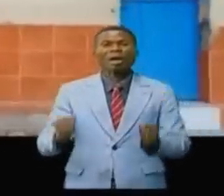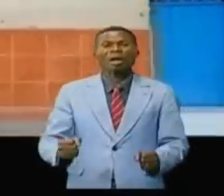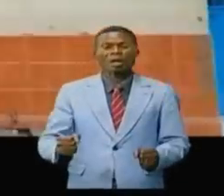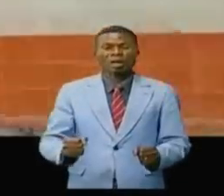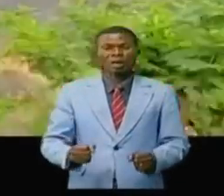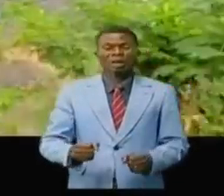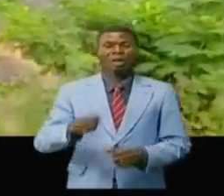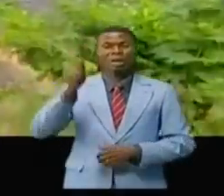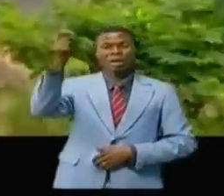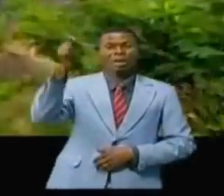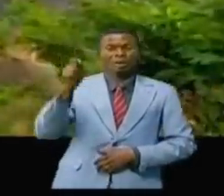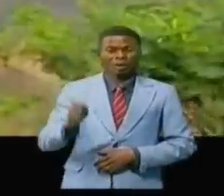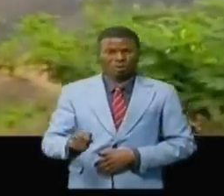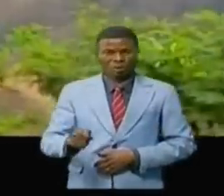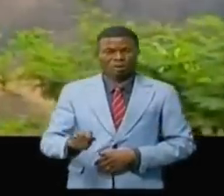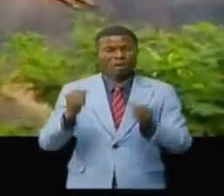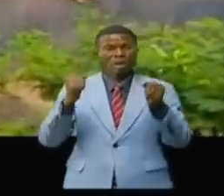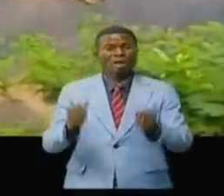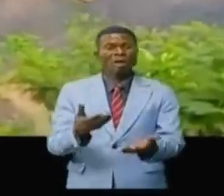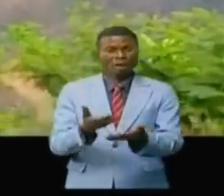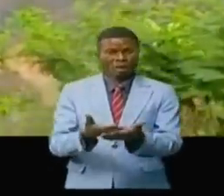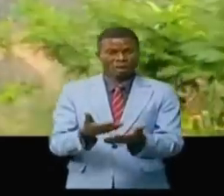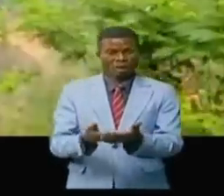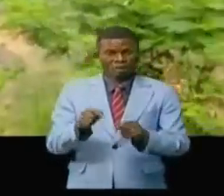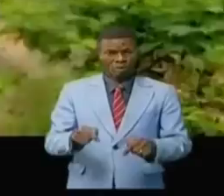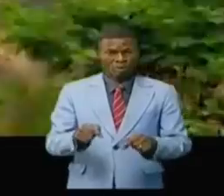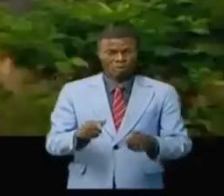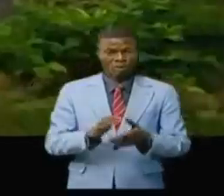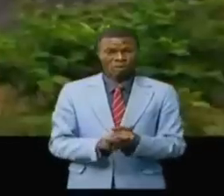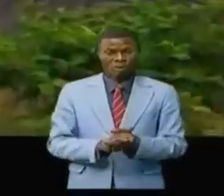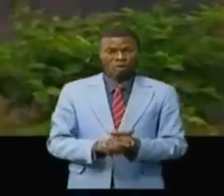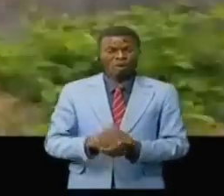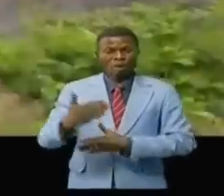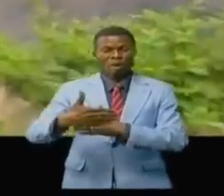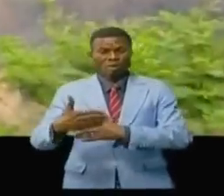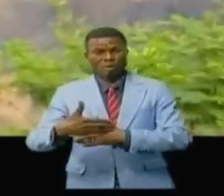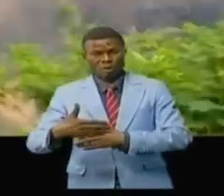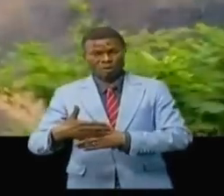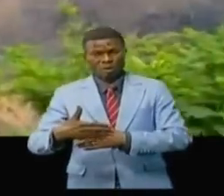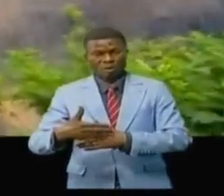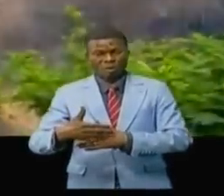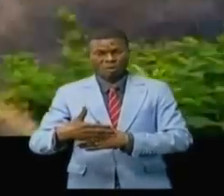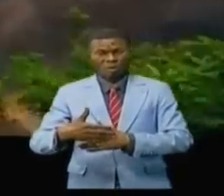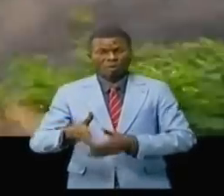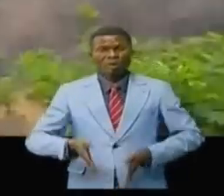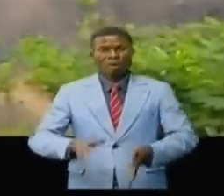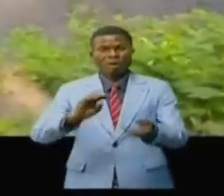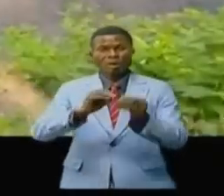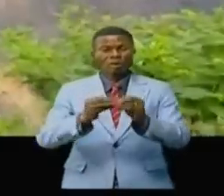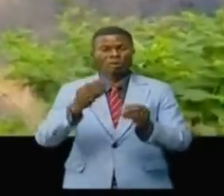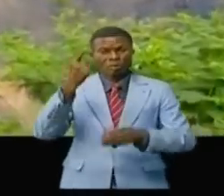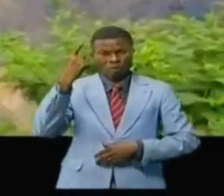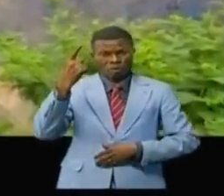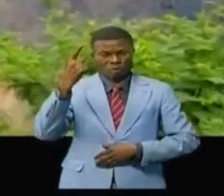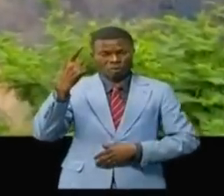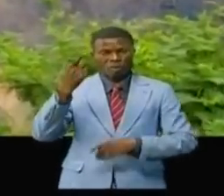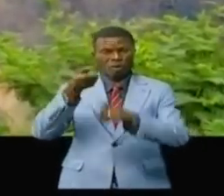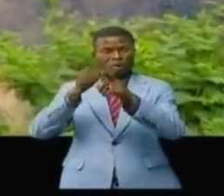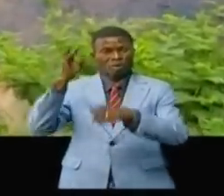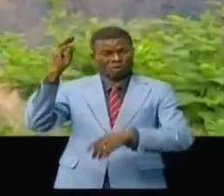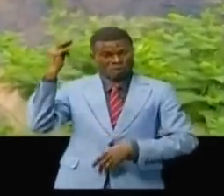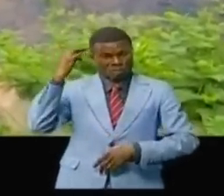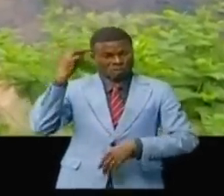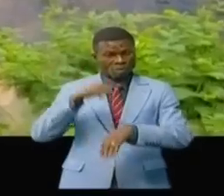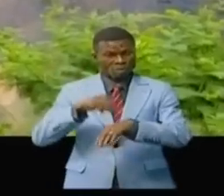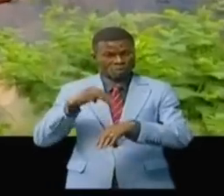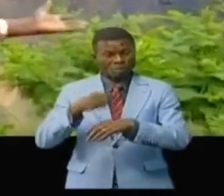armé. Et à ce moment où nous nous trouvons, on est à quelques mètres de national numéro 1. Si vous arrivez